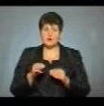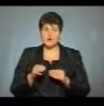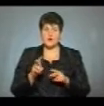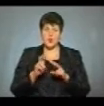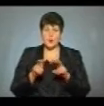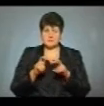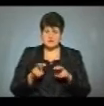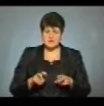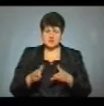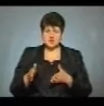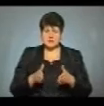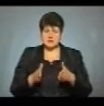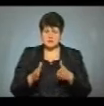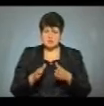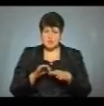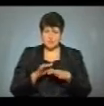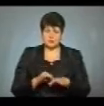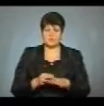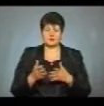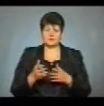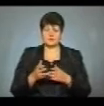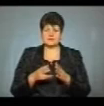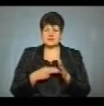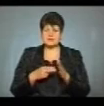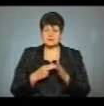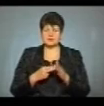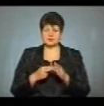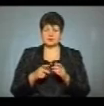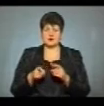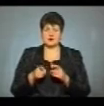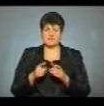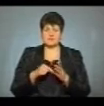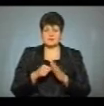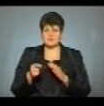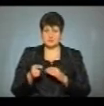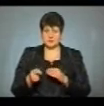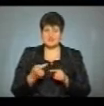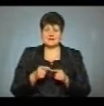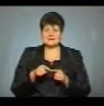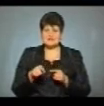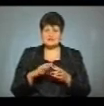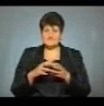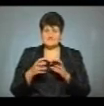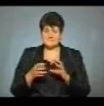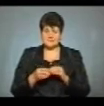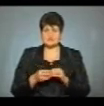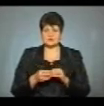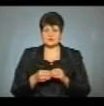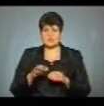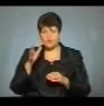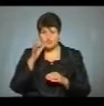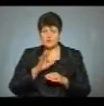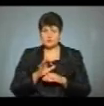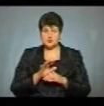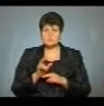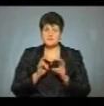шляхопроводу через залізничну колію по вулиці Об'їзній Протасевича в місті Тернополі. Це висновки тріади науково-виробничого